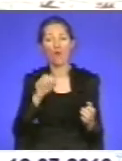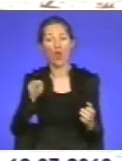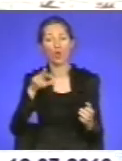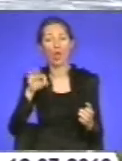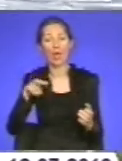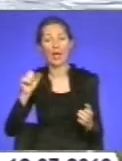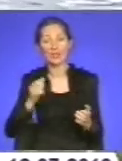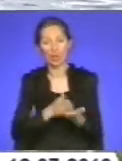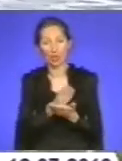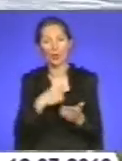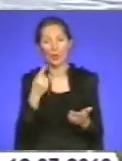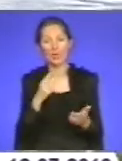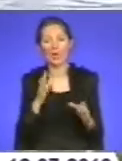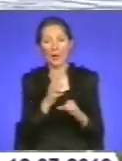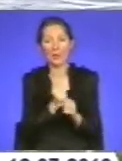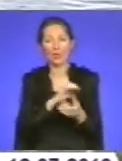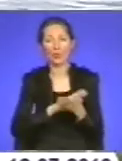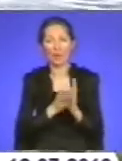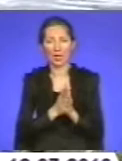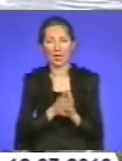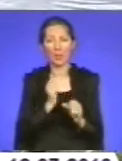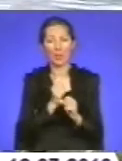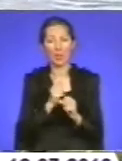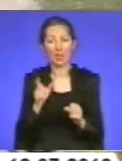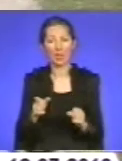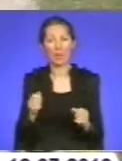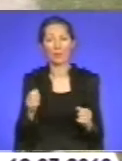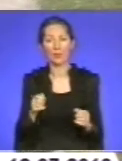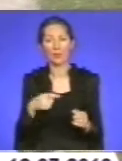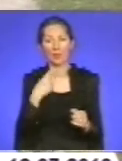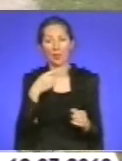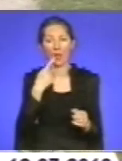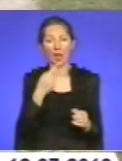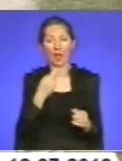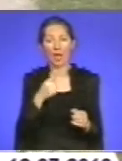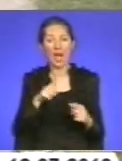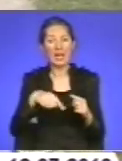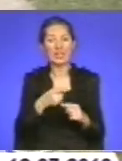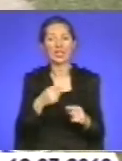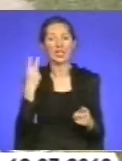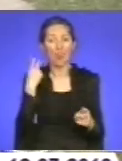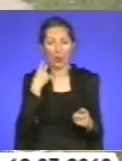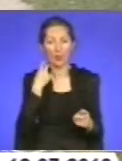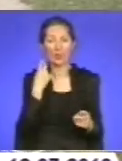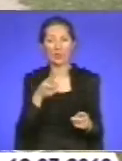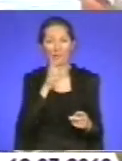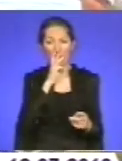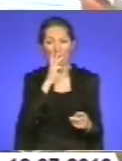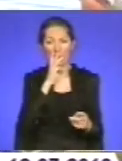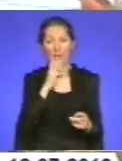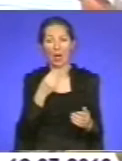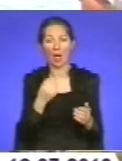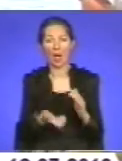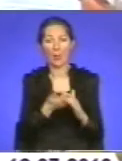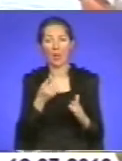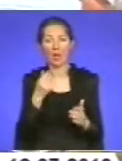області перебуває у критичному стані. Працівники б'ють на сполох. Через заборгованість заробітних плат, брак